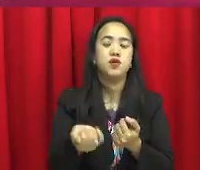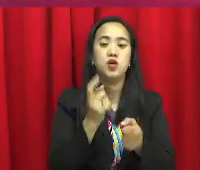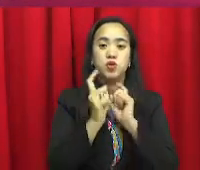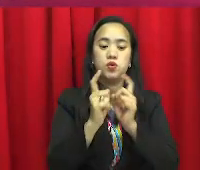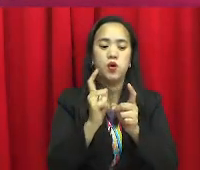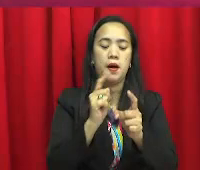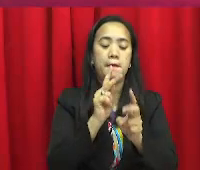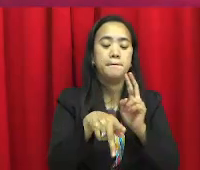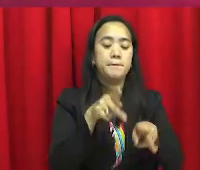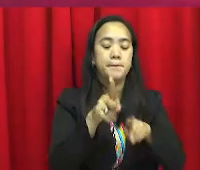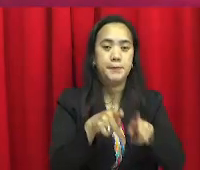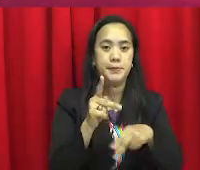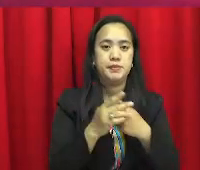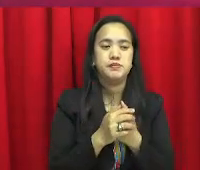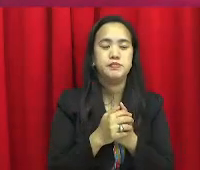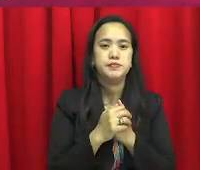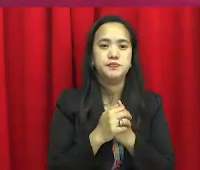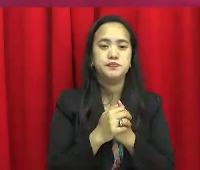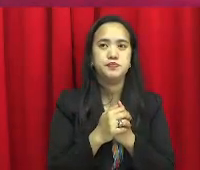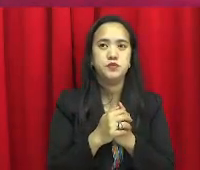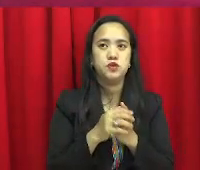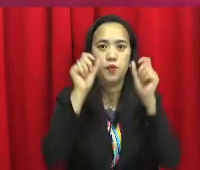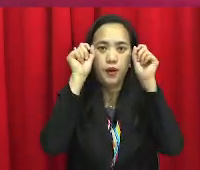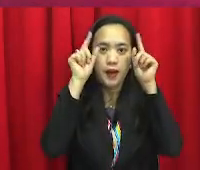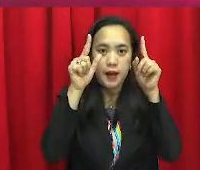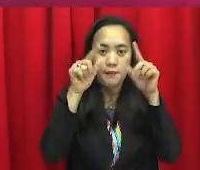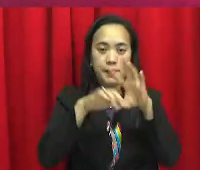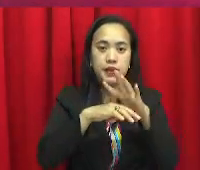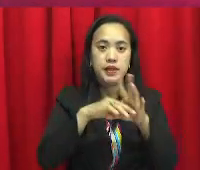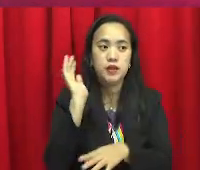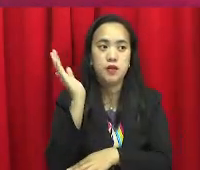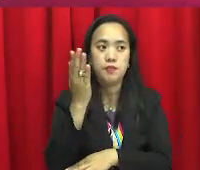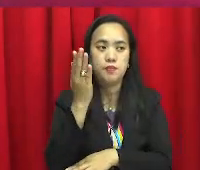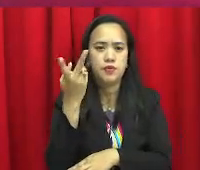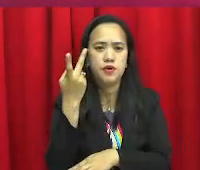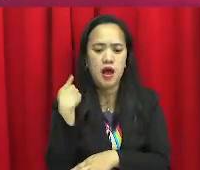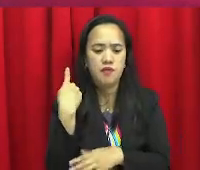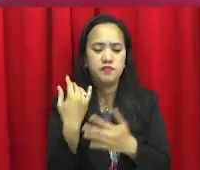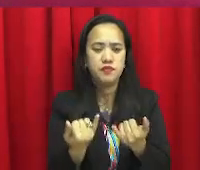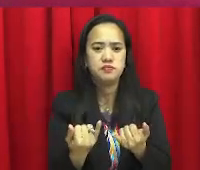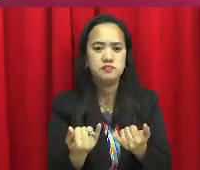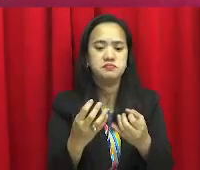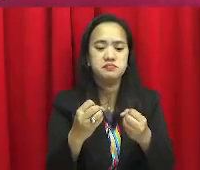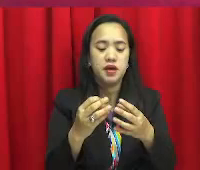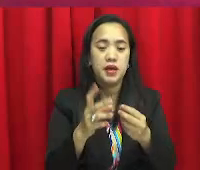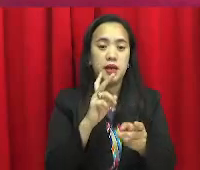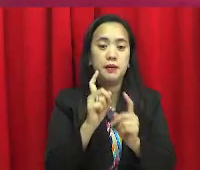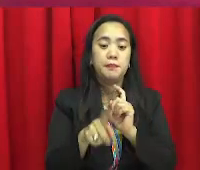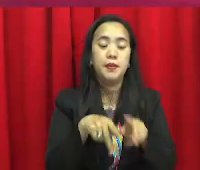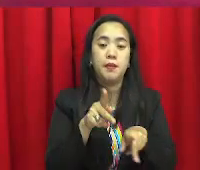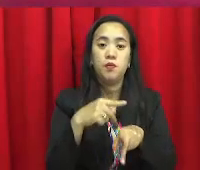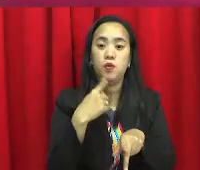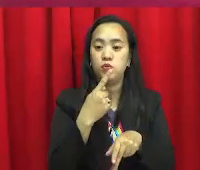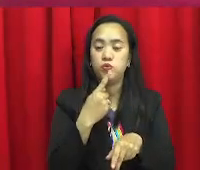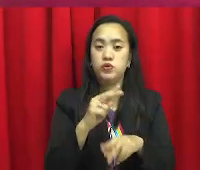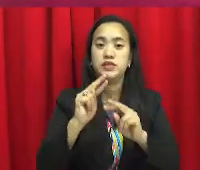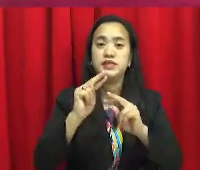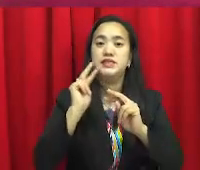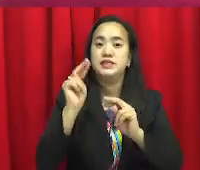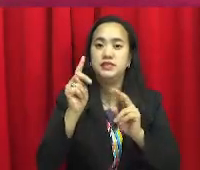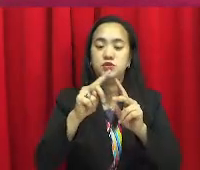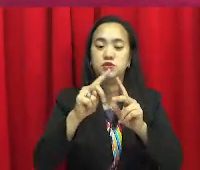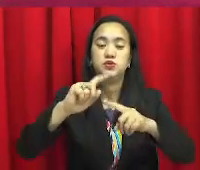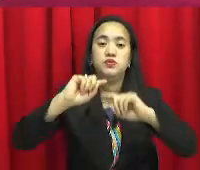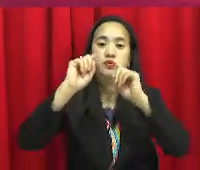tao, you know. Pagkagising ko pa lamang, ilan na yung mga dapat kong sagutin. At merong mga, you know, sa totoo lang,